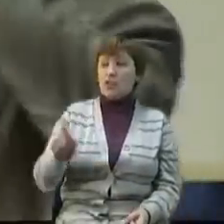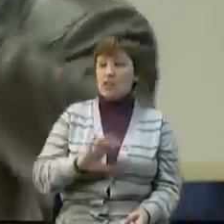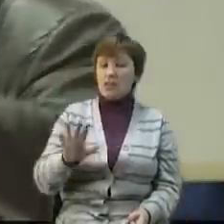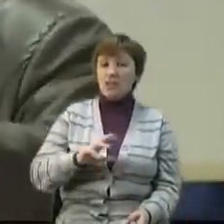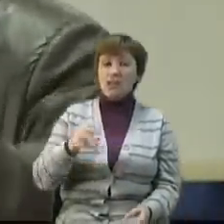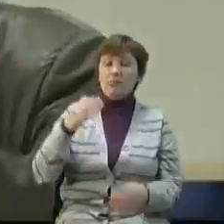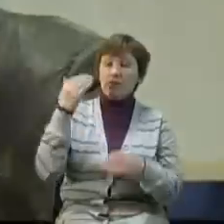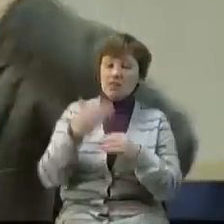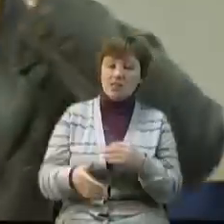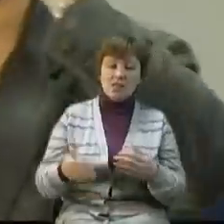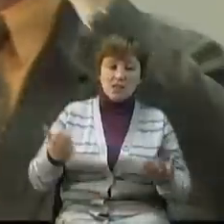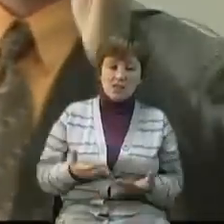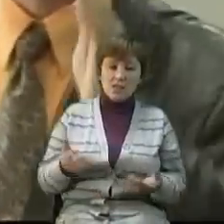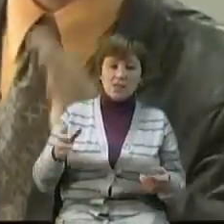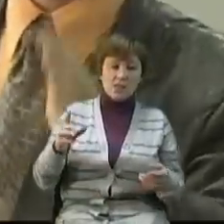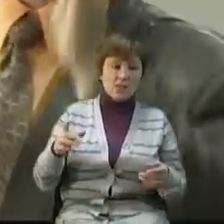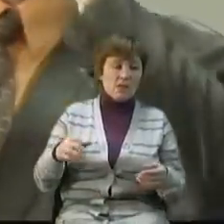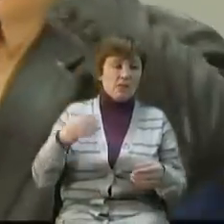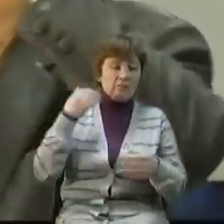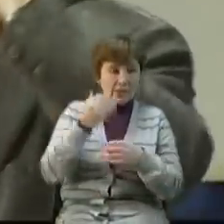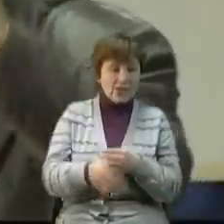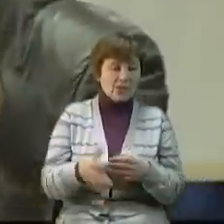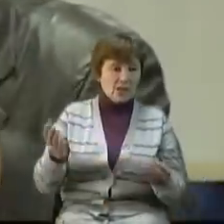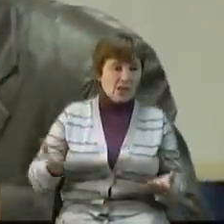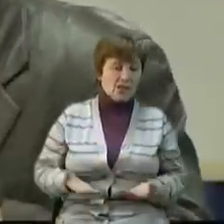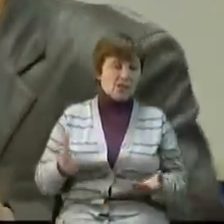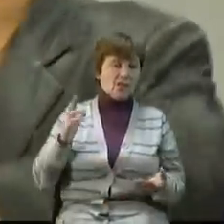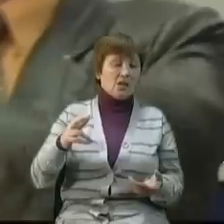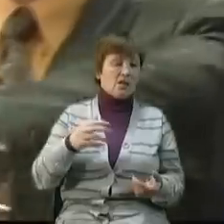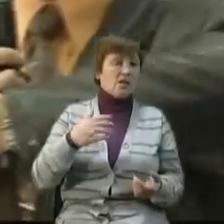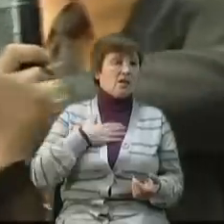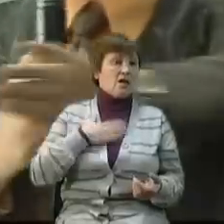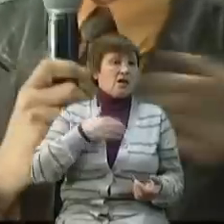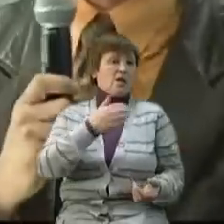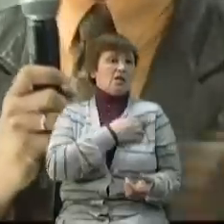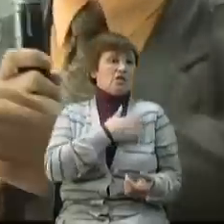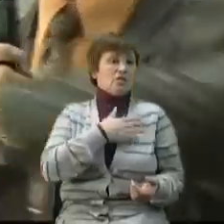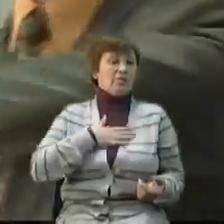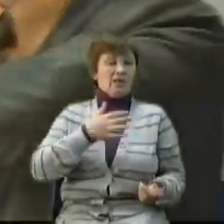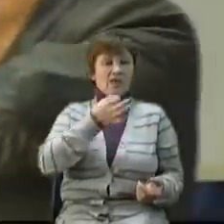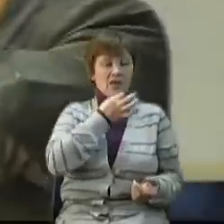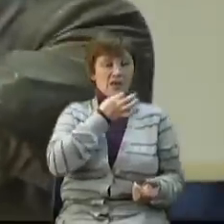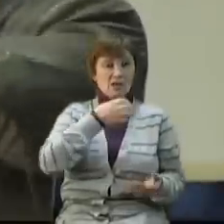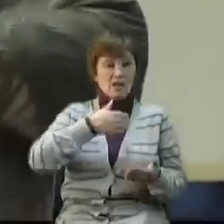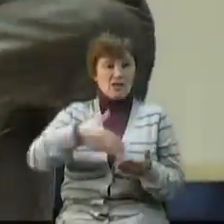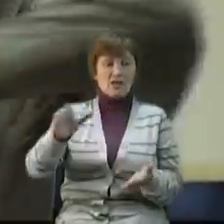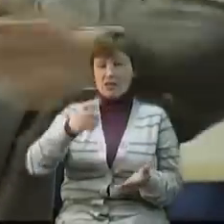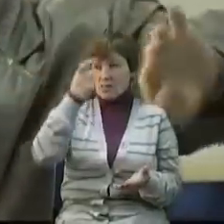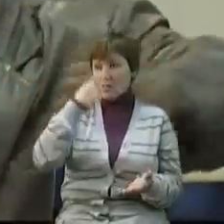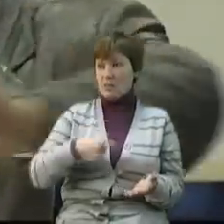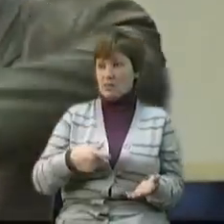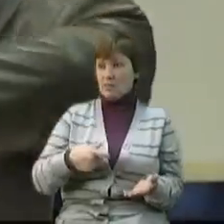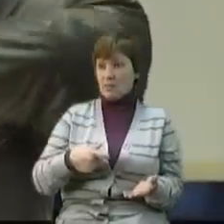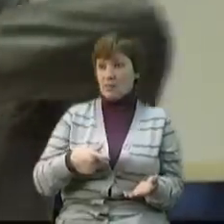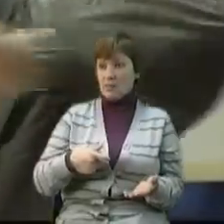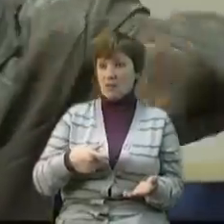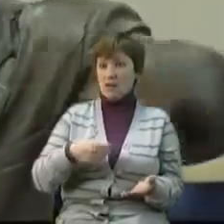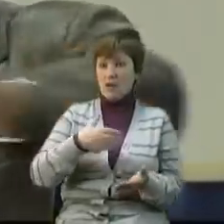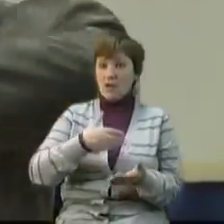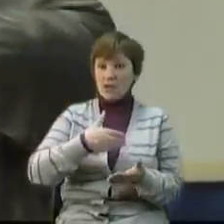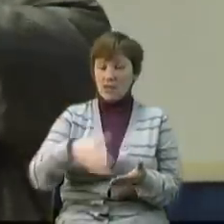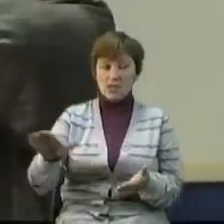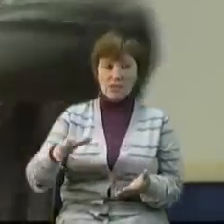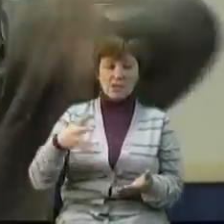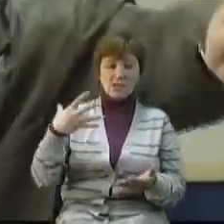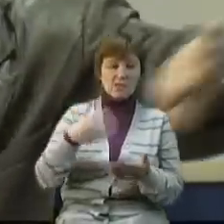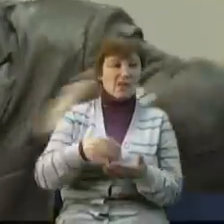так, как ему хочется, или как ему нравится, или как ему понимается, но отвергнув себя, а со собой, это свои мечты, свои